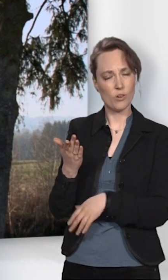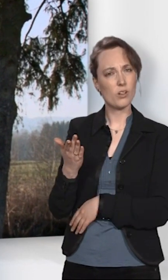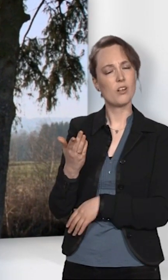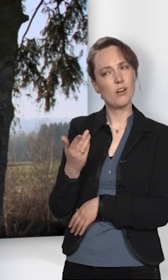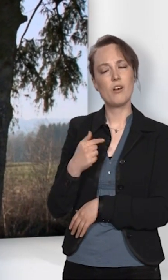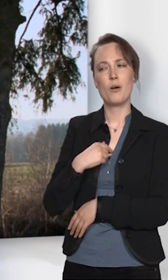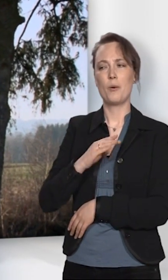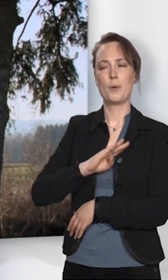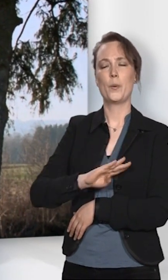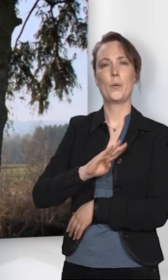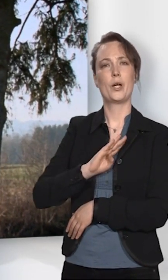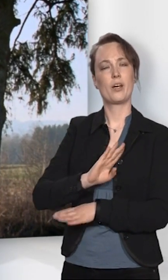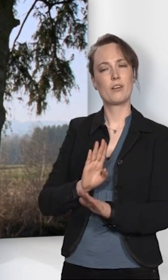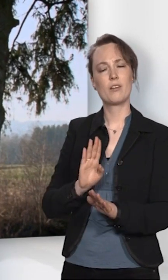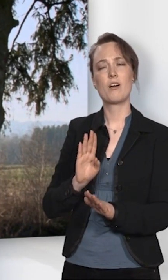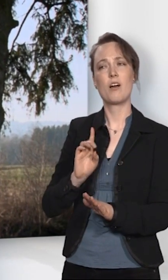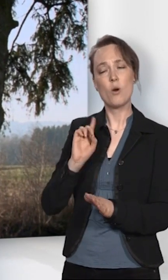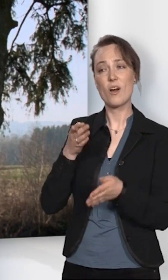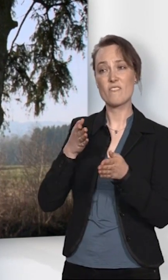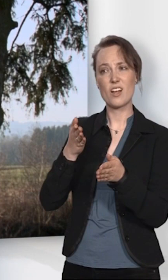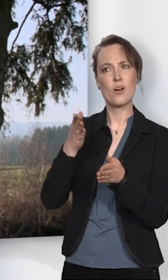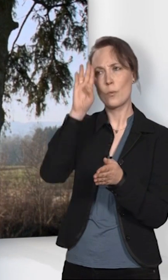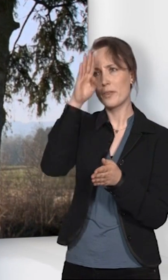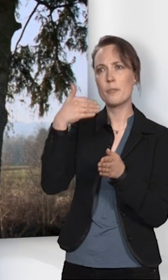Weg, der noch völlig unbekannt vor mir liegt.